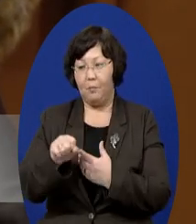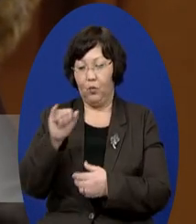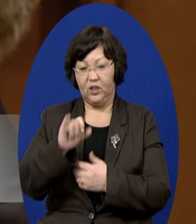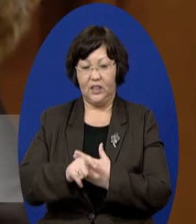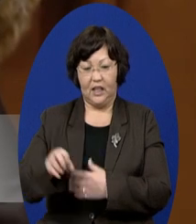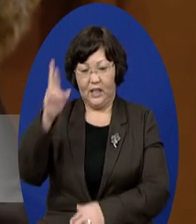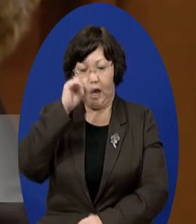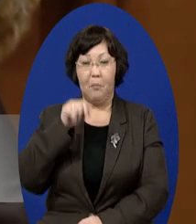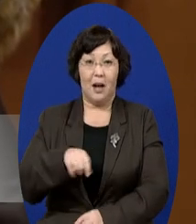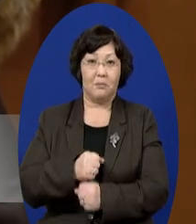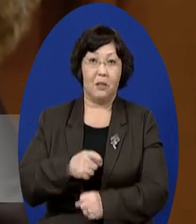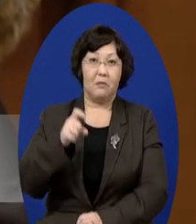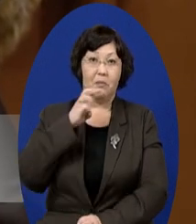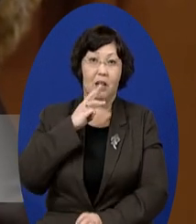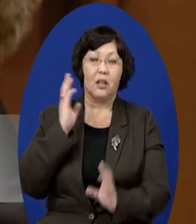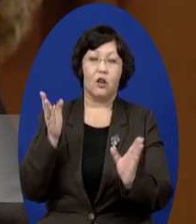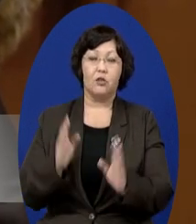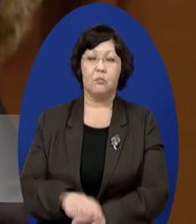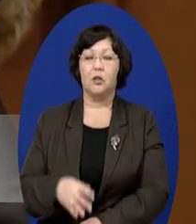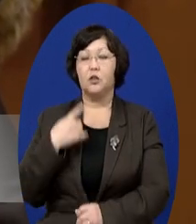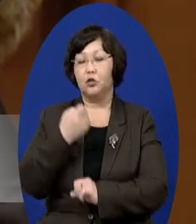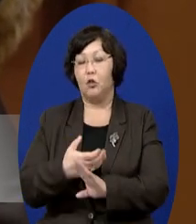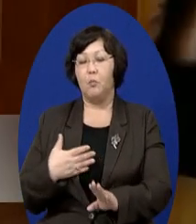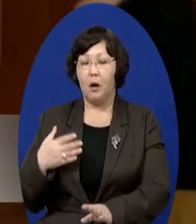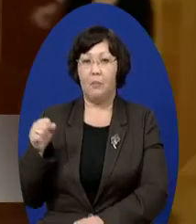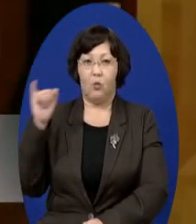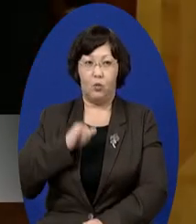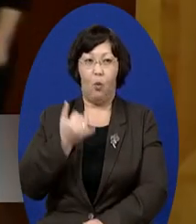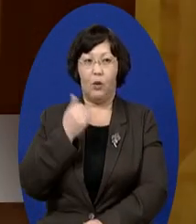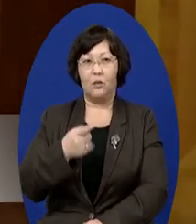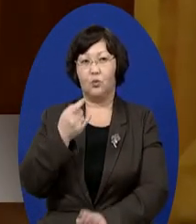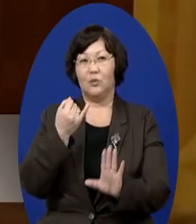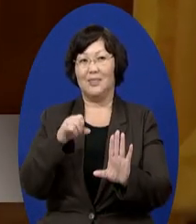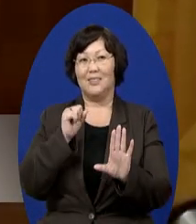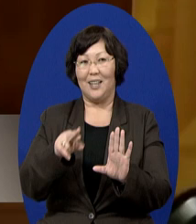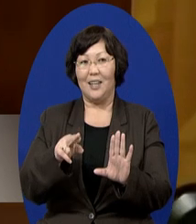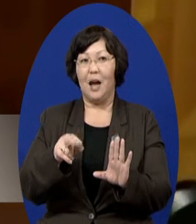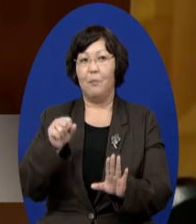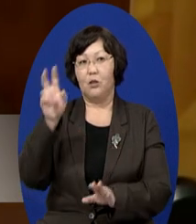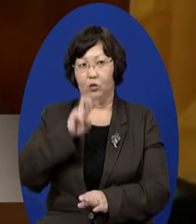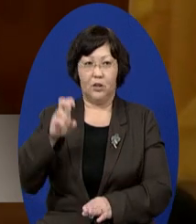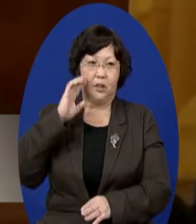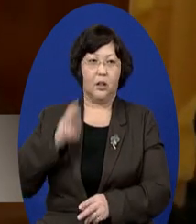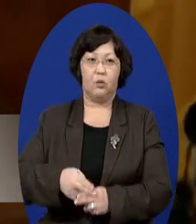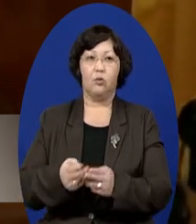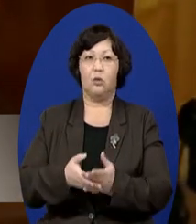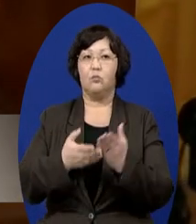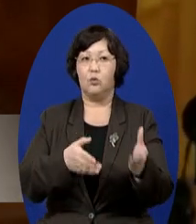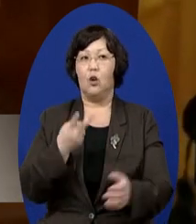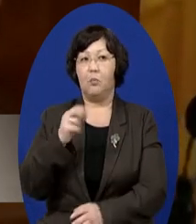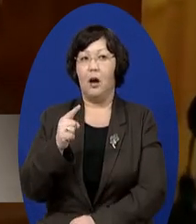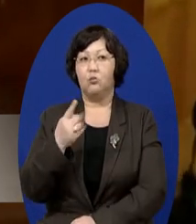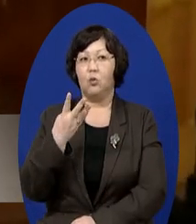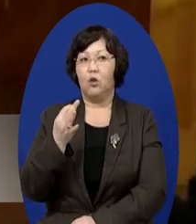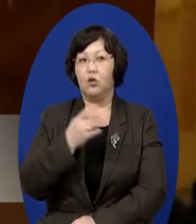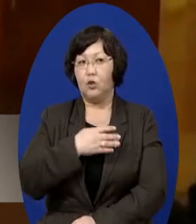мэдээлжээ. Өнгөрсөн жил Америкийн нэгдсэн улс Украинд 650 гаруй сая Америкийн долларын цэргийн тасламж үзүүлсэн бол 2014 оноос